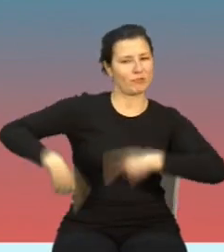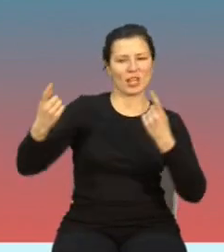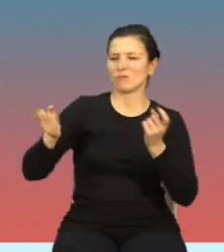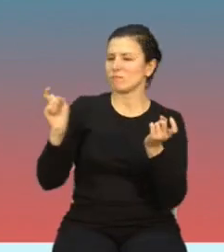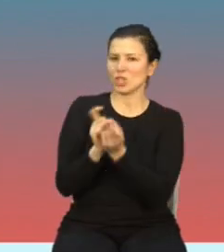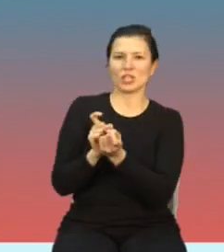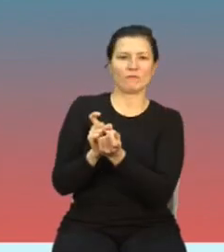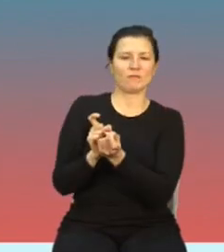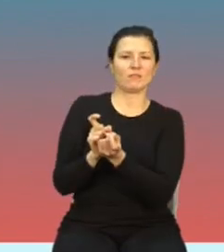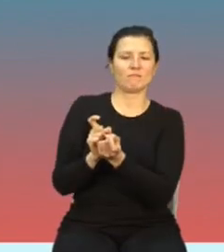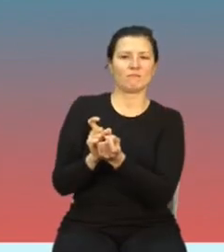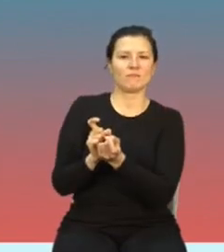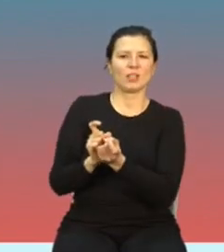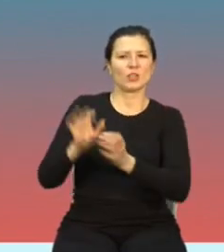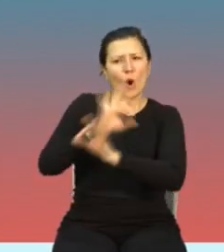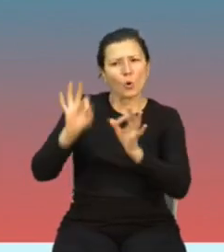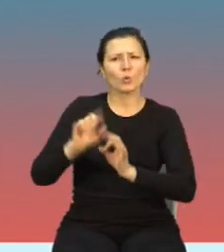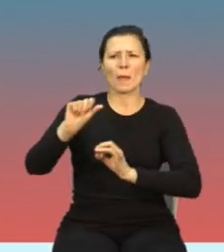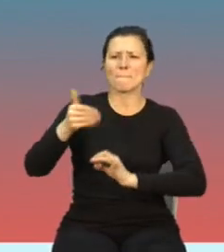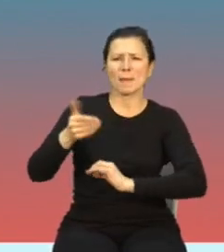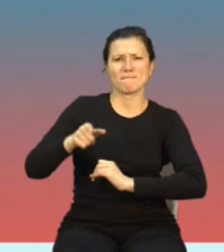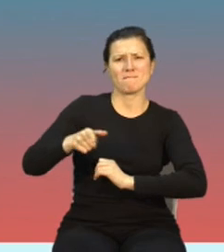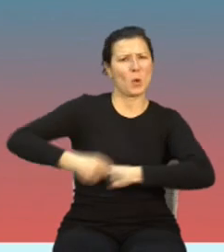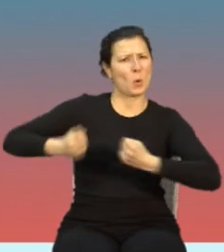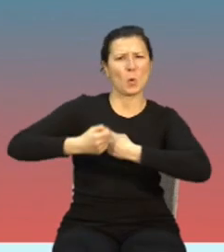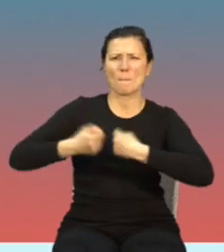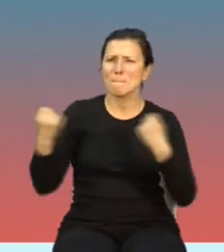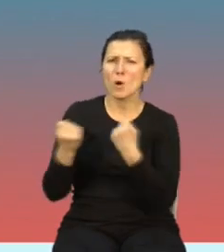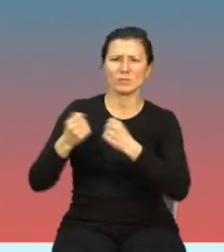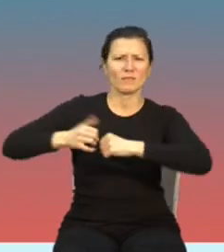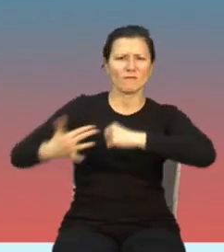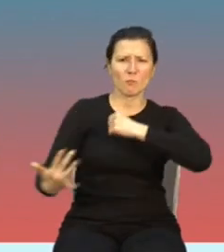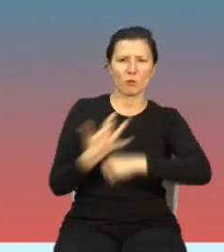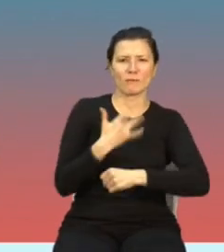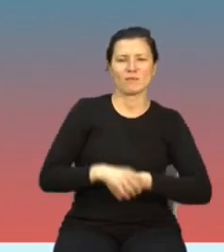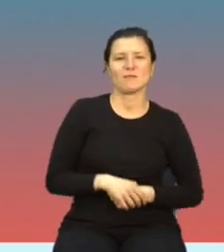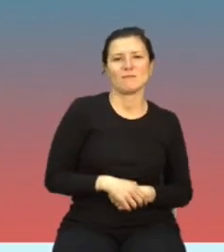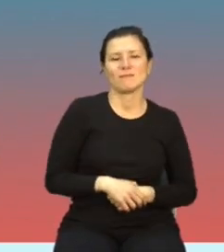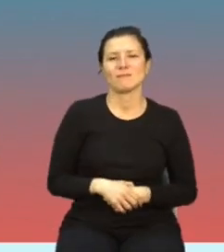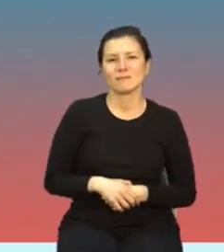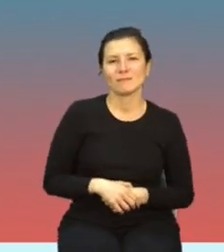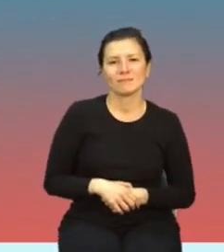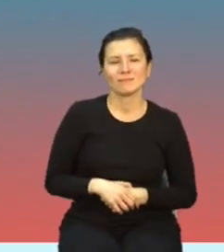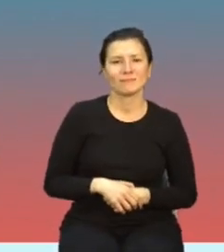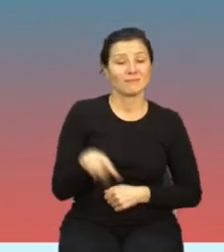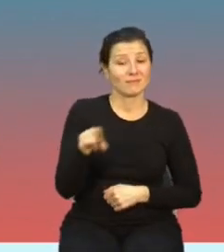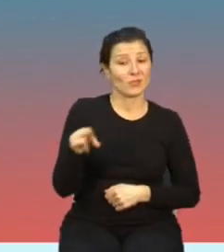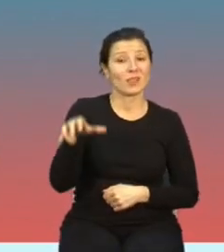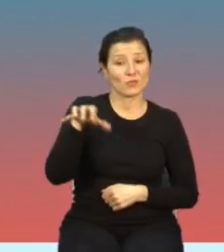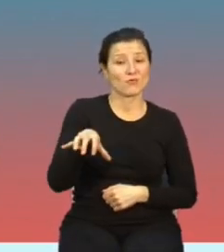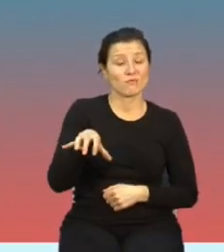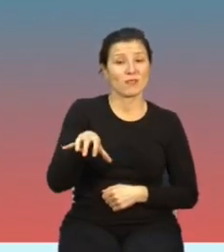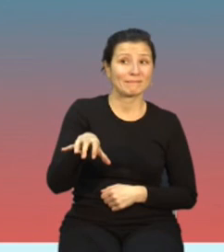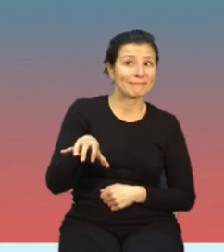przeciwniki, że ogólnie rzecz biorąc pole elektromagnetyczne jest zbyt silne i oni też są